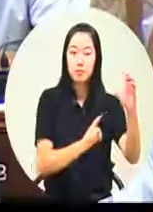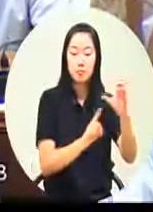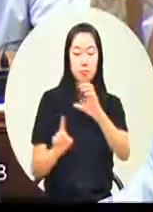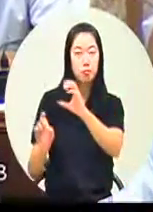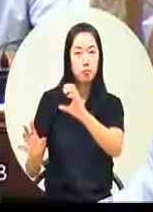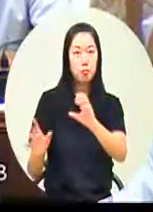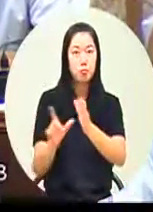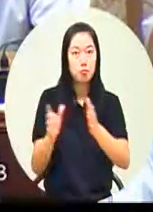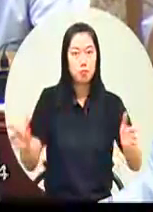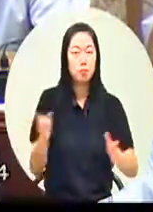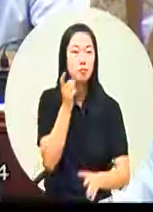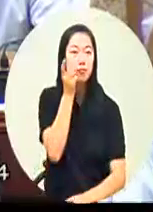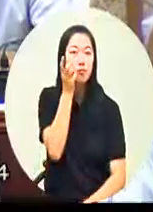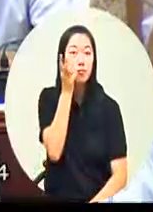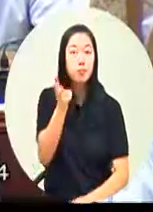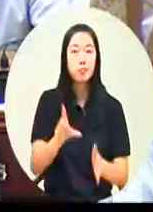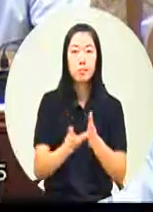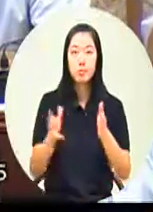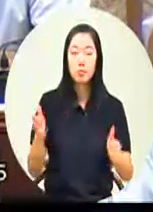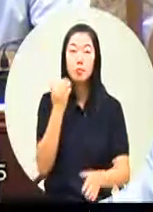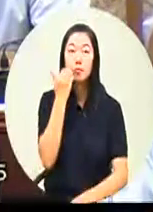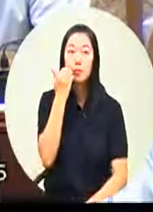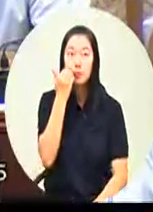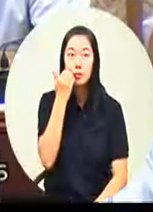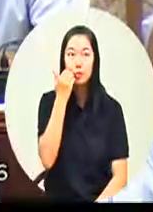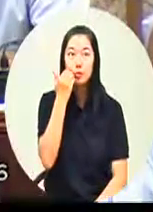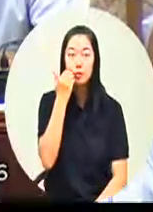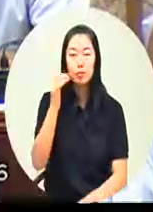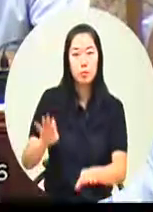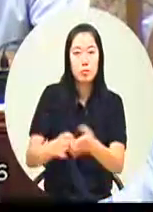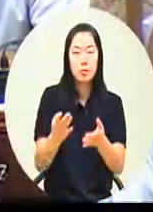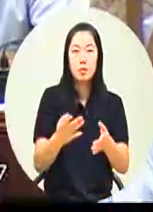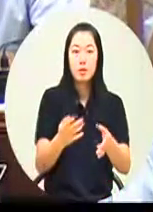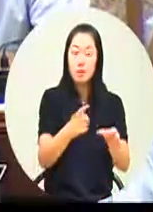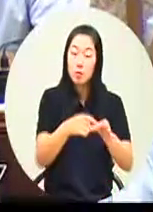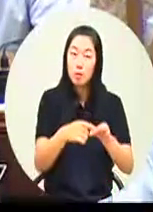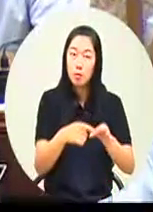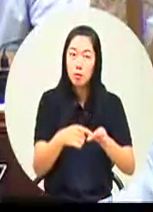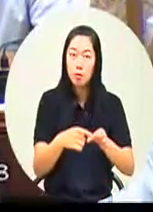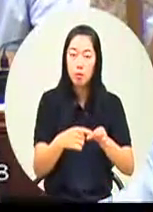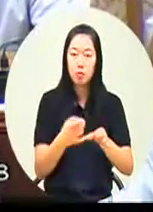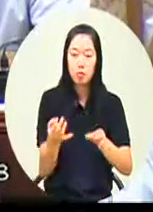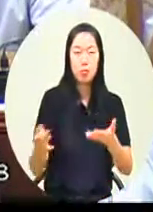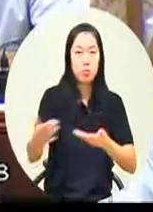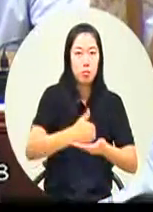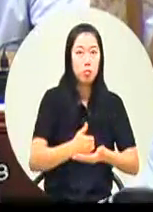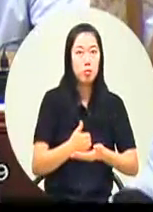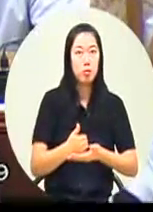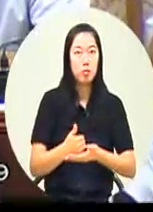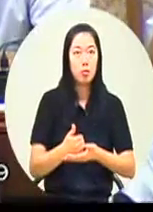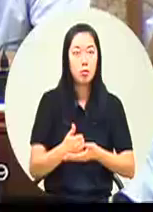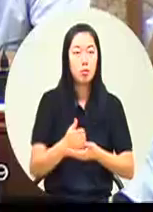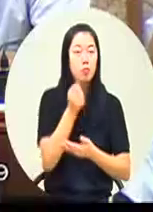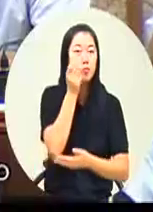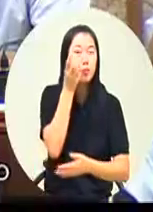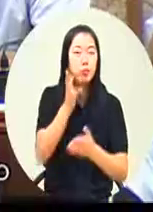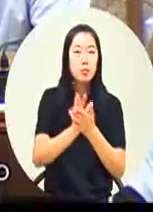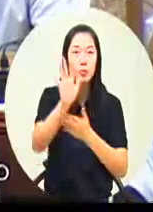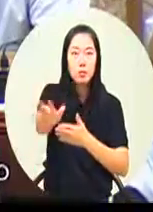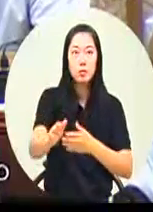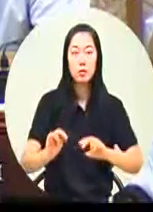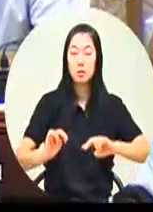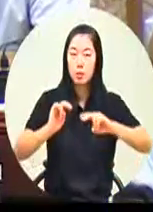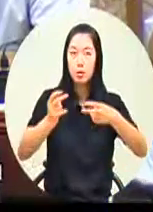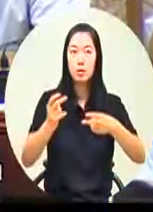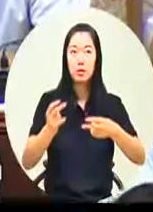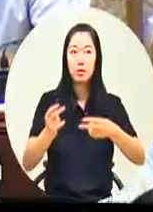这短短的3个月里面，我们如果说现在又开始收费的部分是从西万到西八，然后接下来3个月之后会调整成那